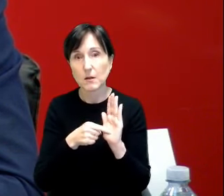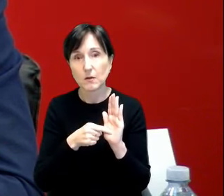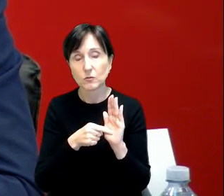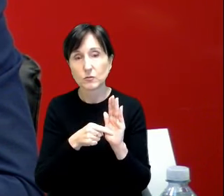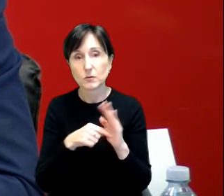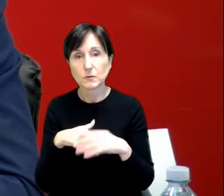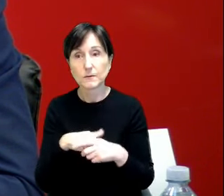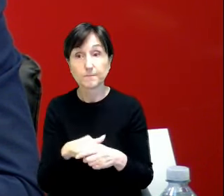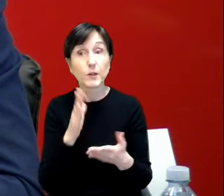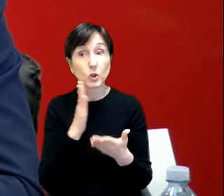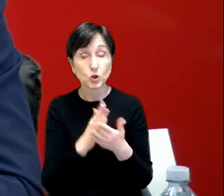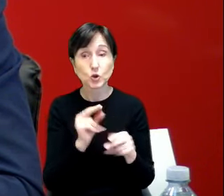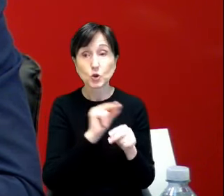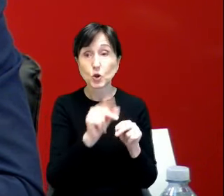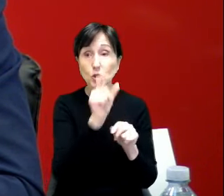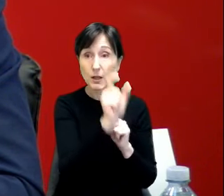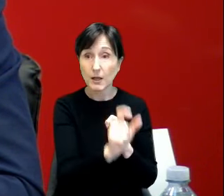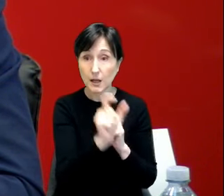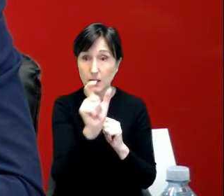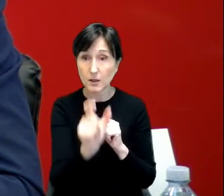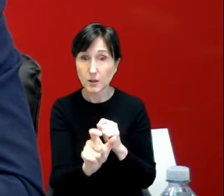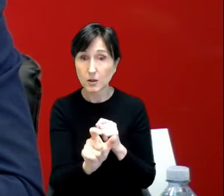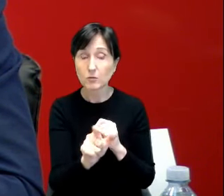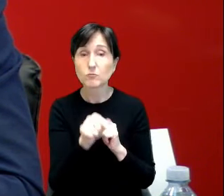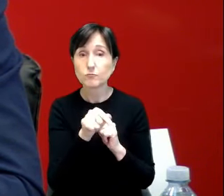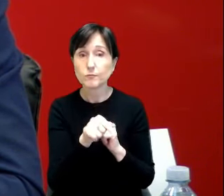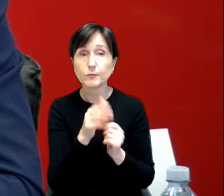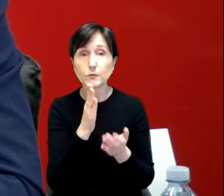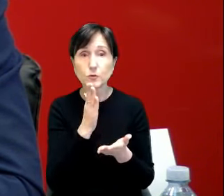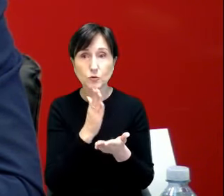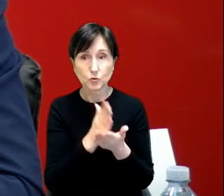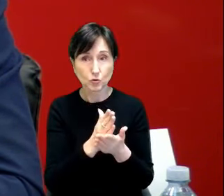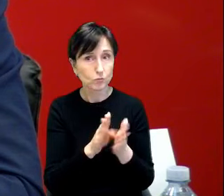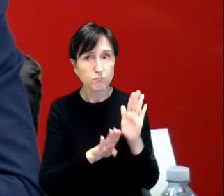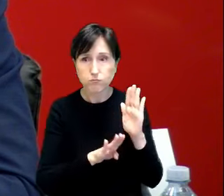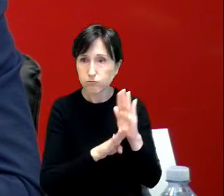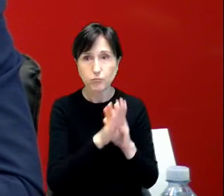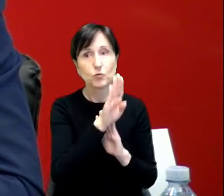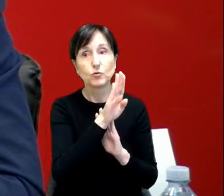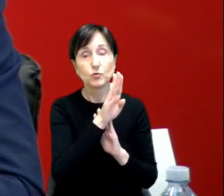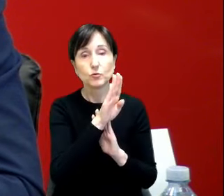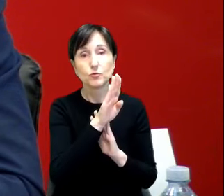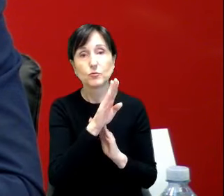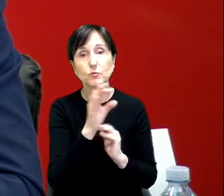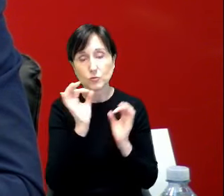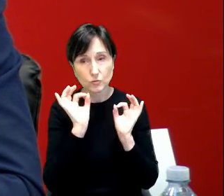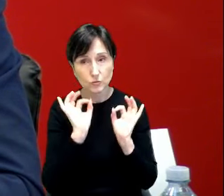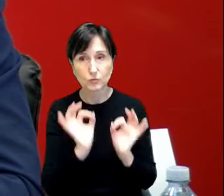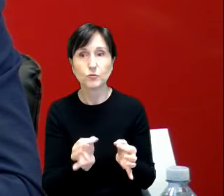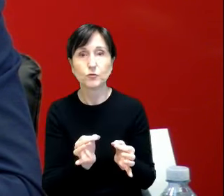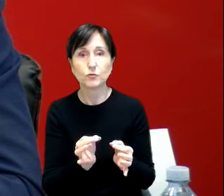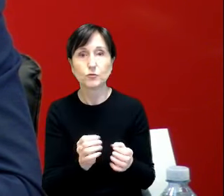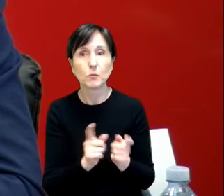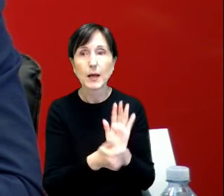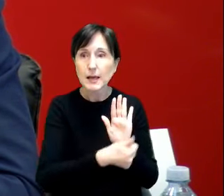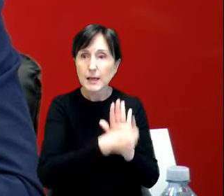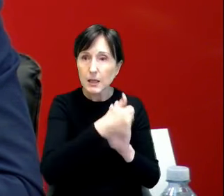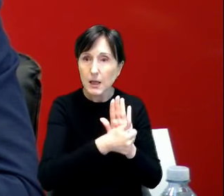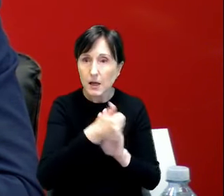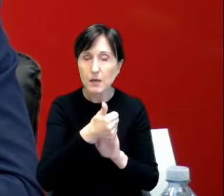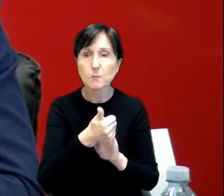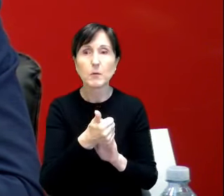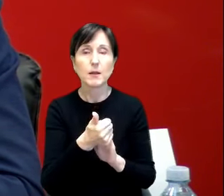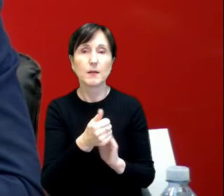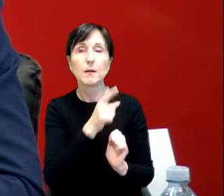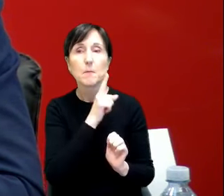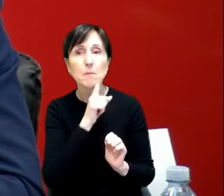mano akia žiūrint tikrai yra pakankamai progresyvūs tikrai kurie yra gerbiami ir mylimi tėvelių ir jų